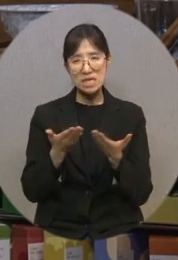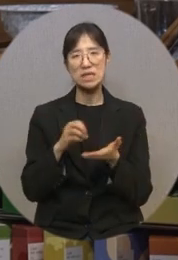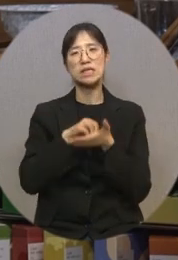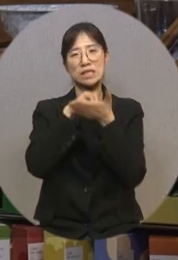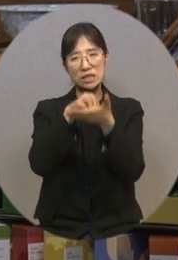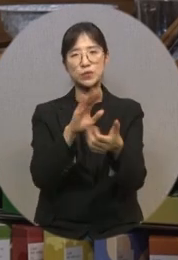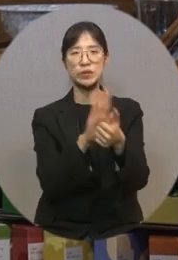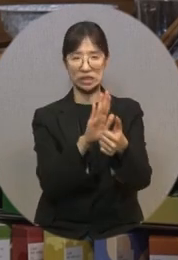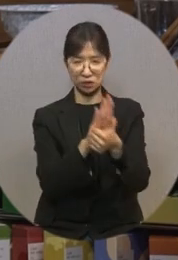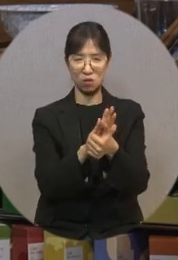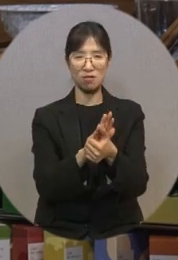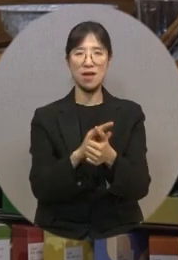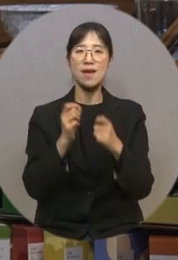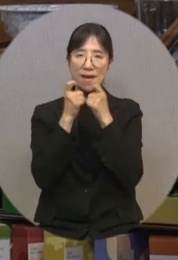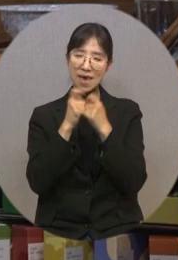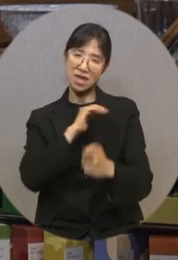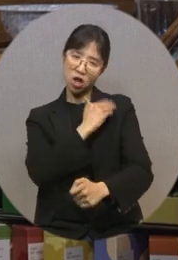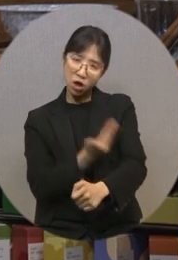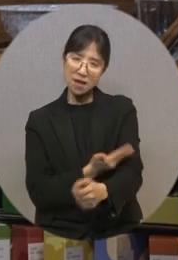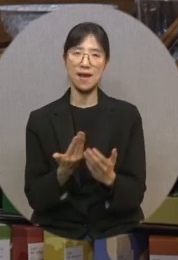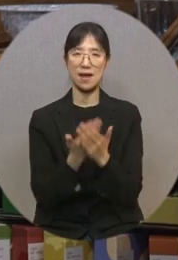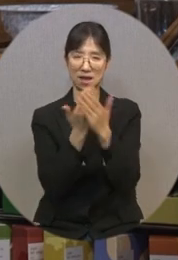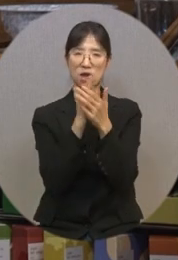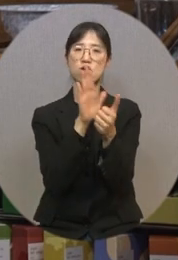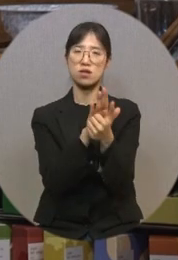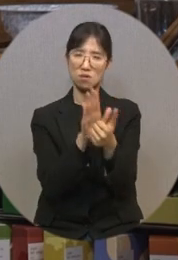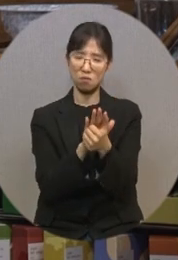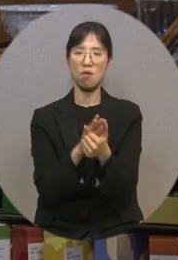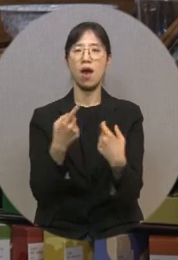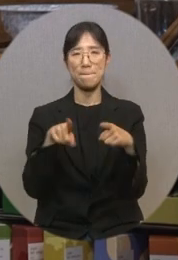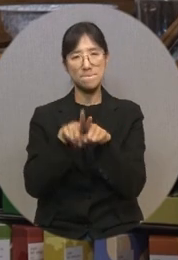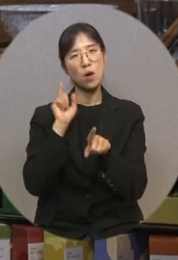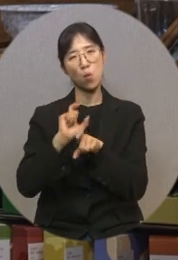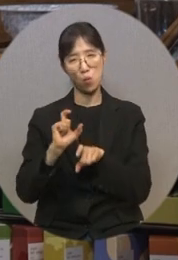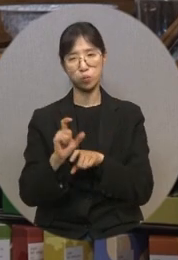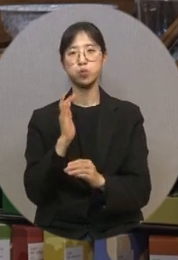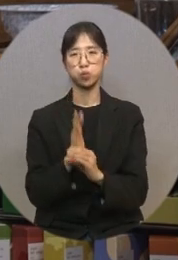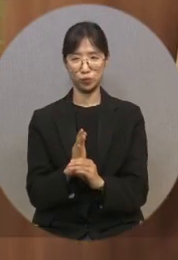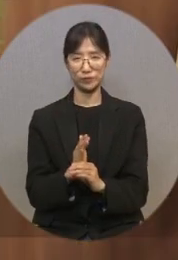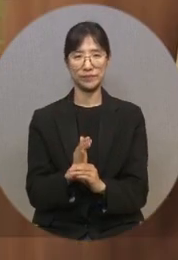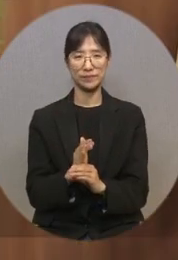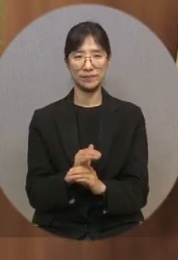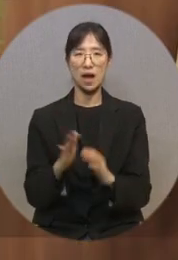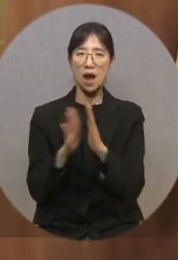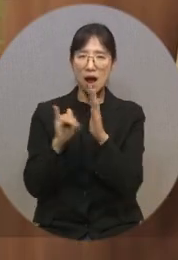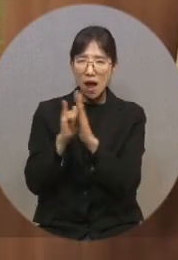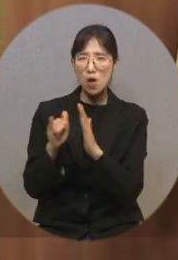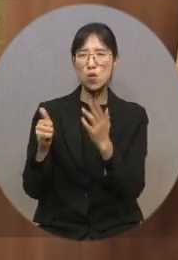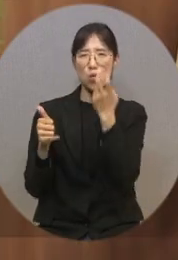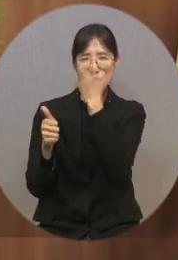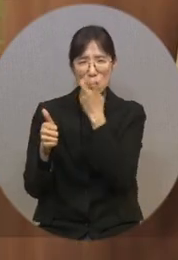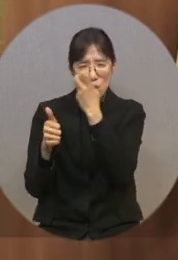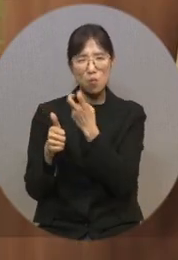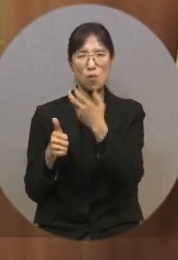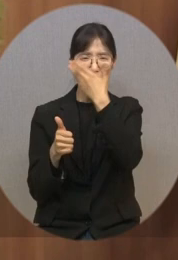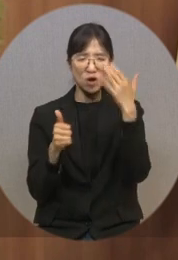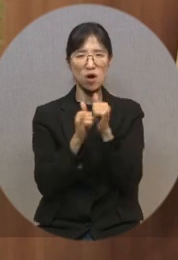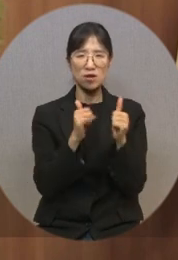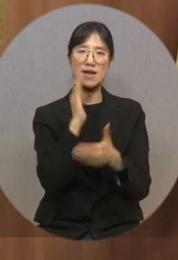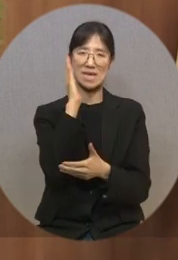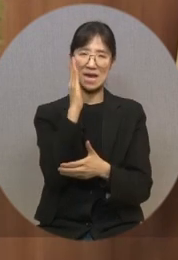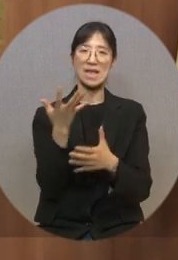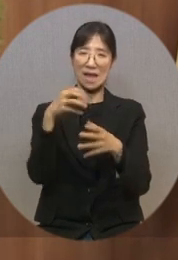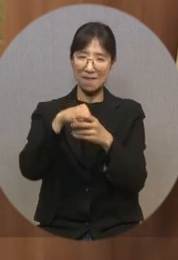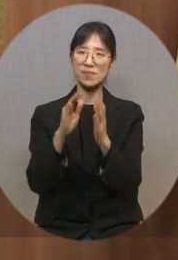지원을 위해 개인의 역량을 키울 수 있는 지원을 함께 고민을 하고 있는데요. 가족 돌봄 청년의 이야기를